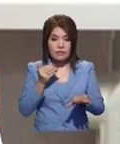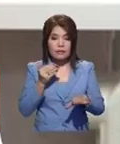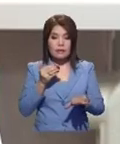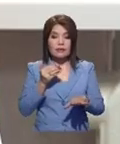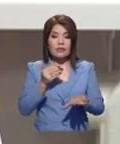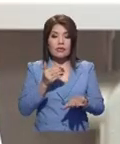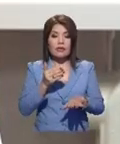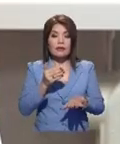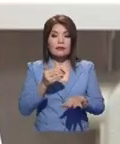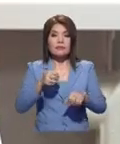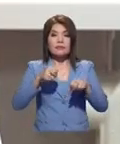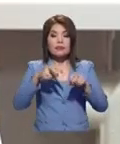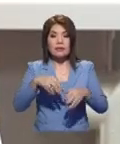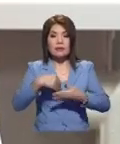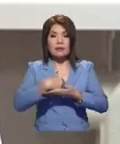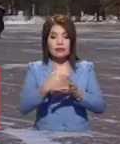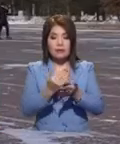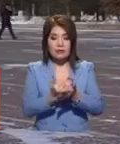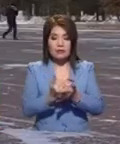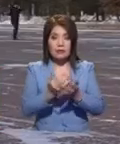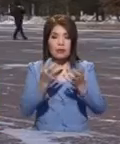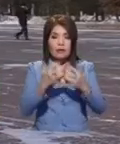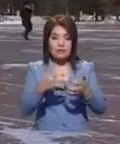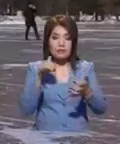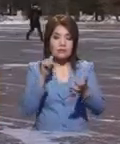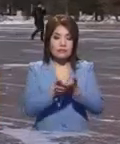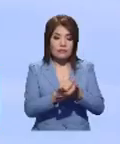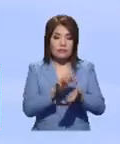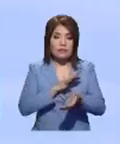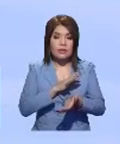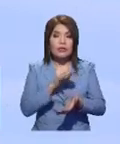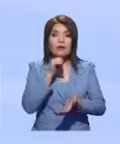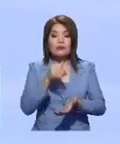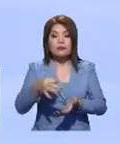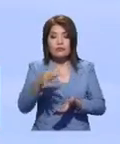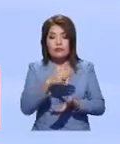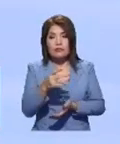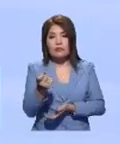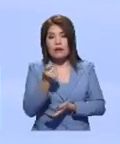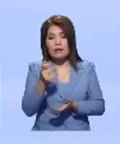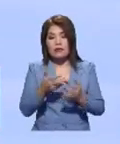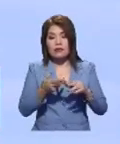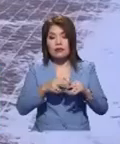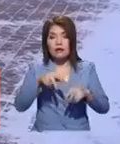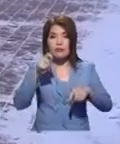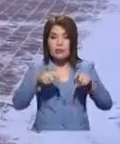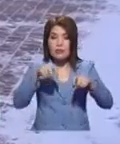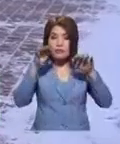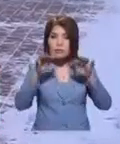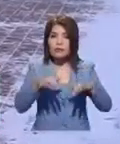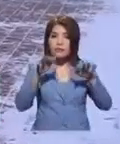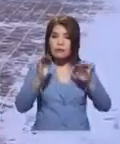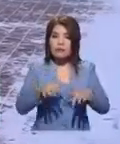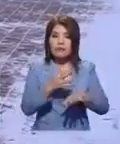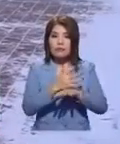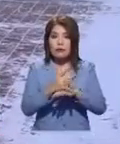артроскопиялық қондырғы орналастырды. Биыл астық аймақ Қостанай үшін ең қолайсыз жыл болды. Толассыз жаңбыр бітік шыққан өнімді